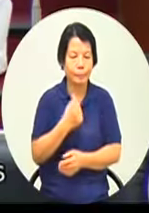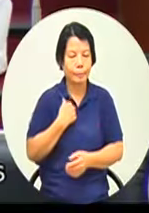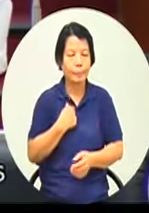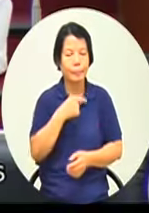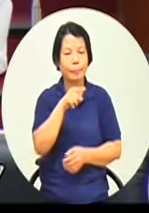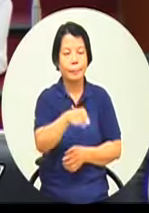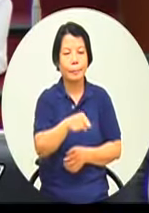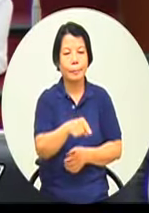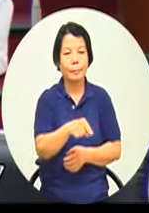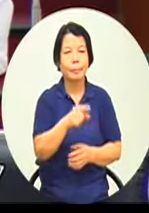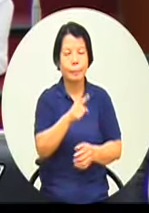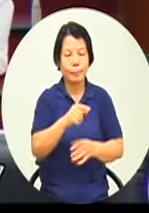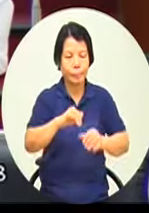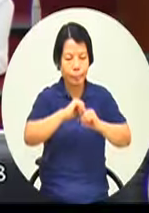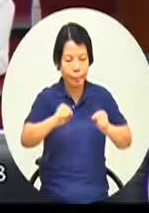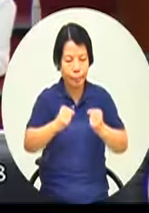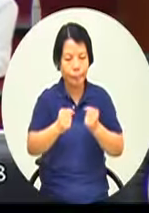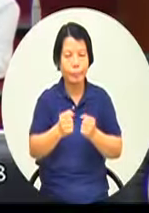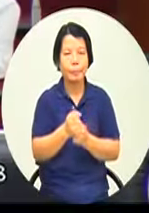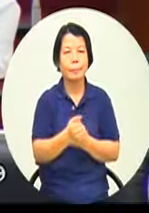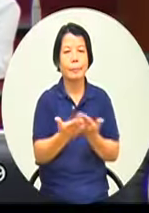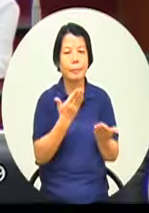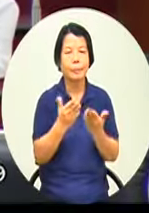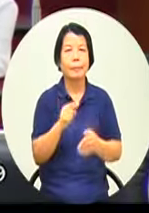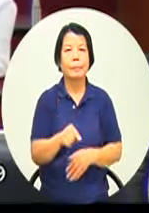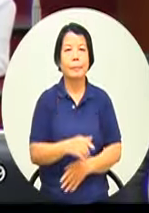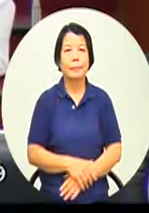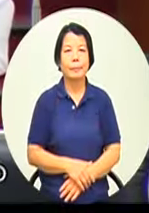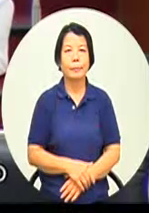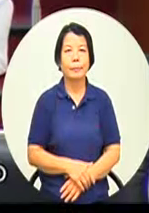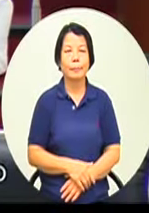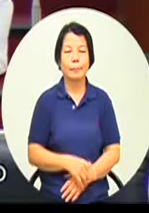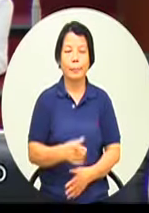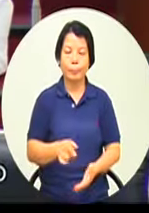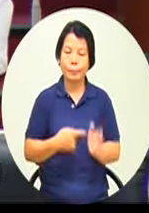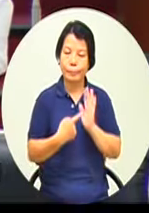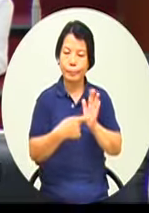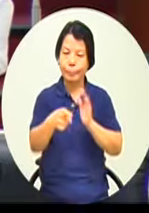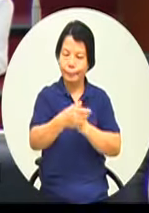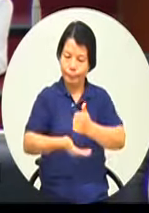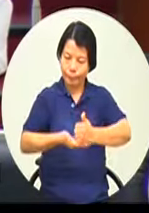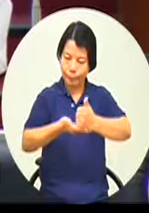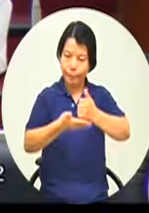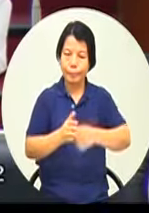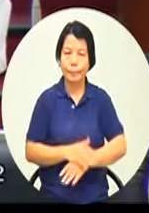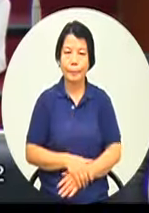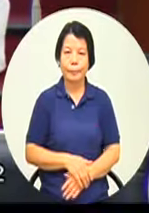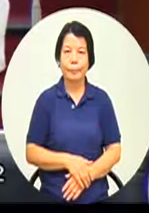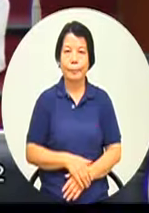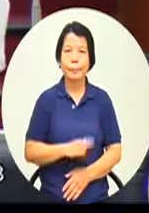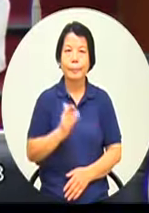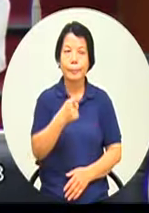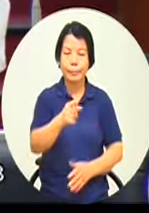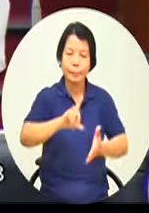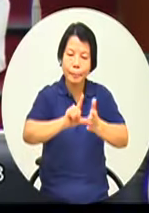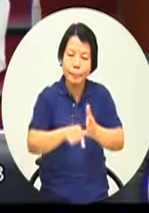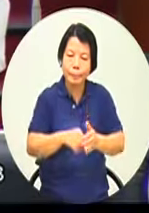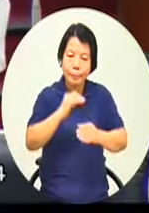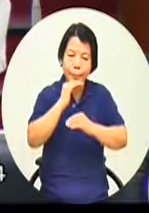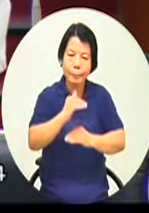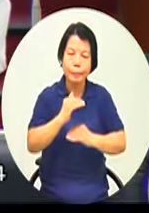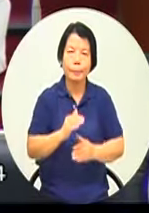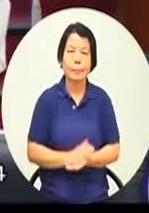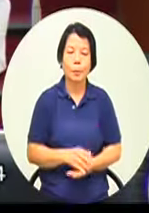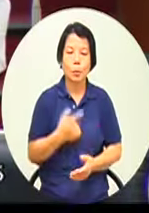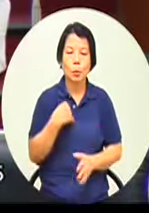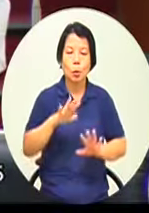这是有必要的。也要在这里表示肯定哈。不过因为那天时间有限哦，我也不想